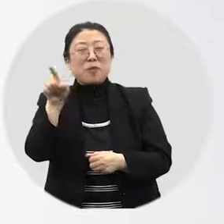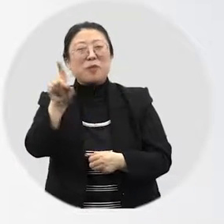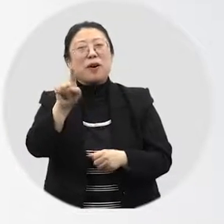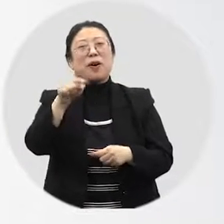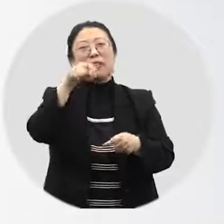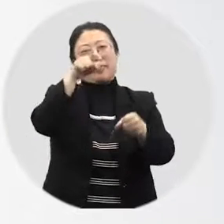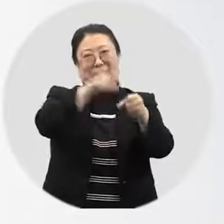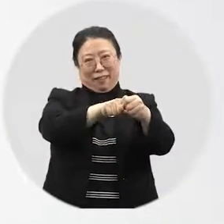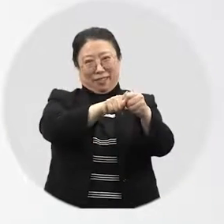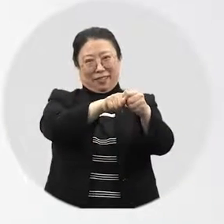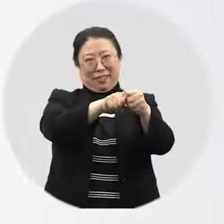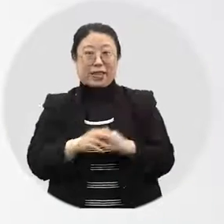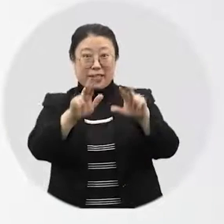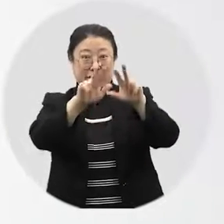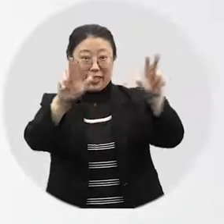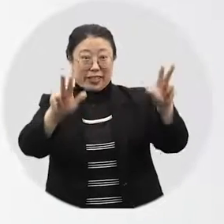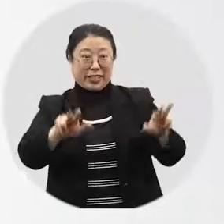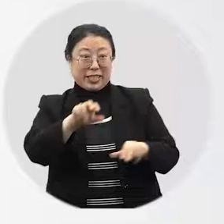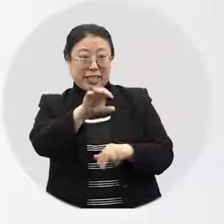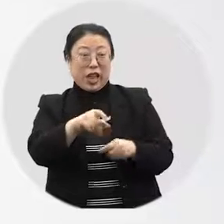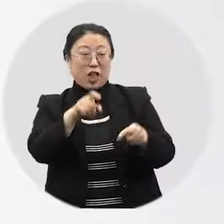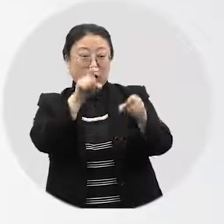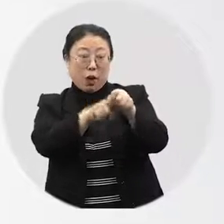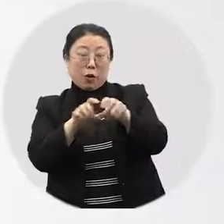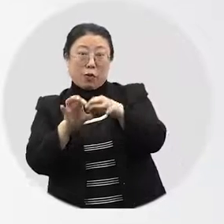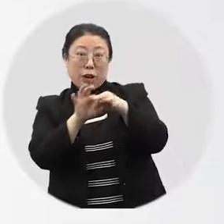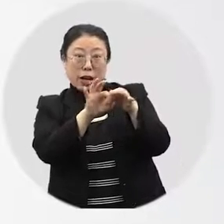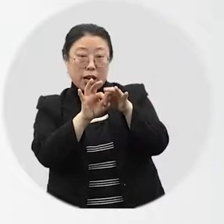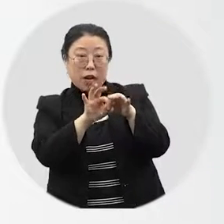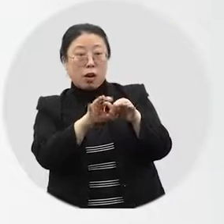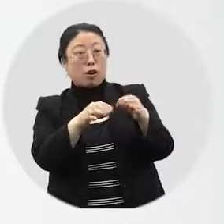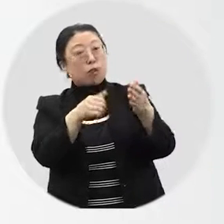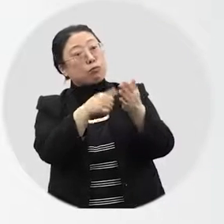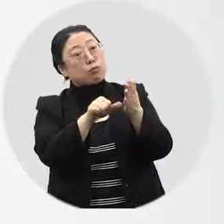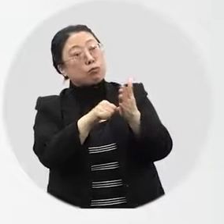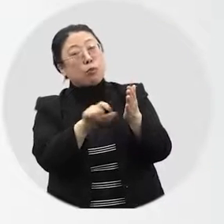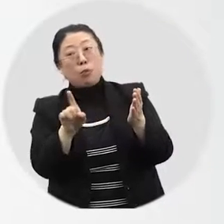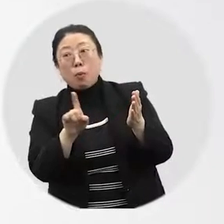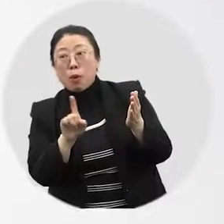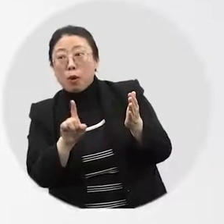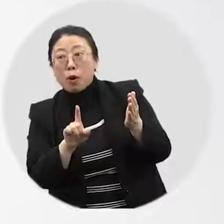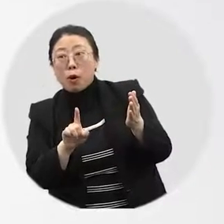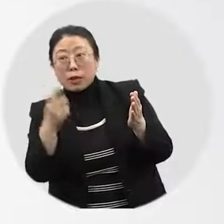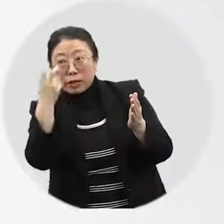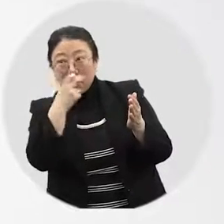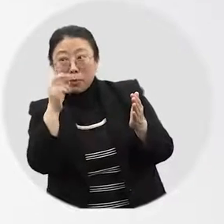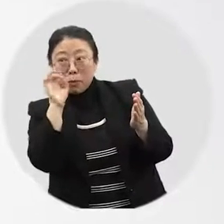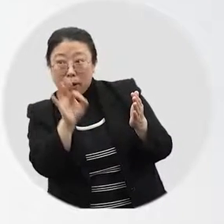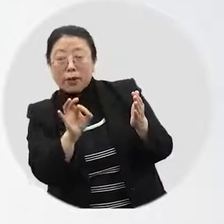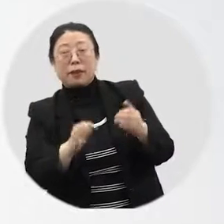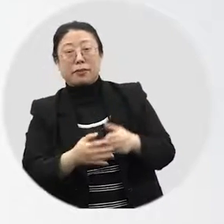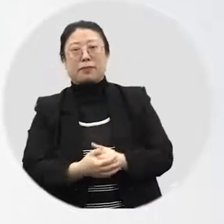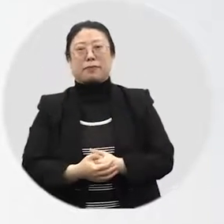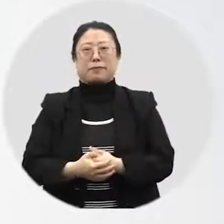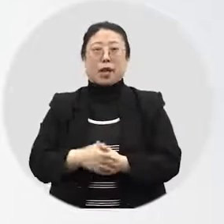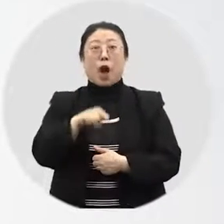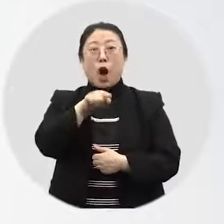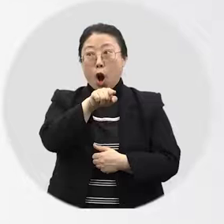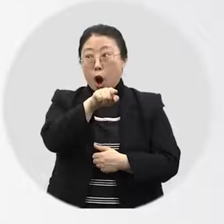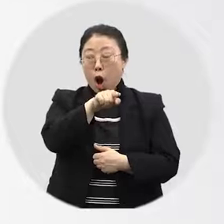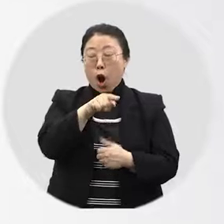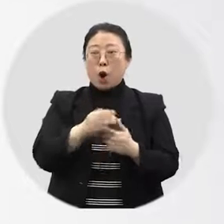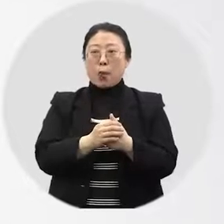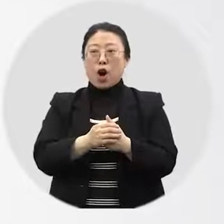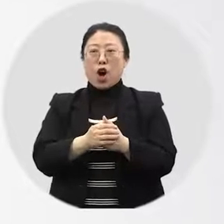명절에 빠지지 않는 음식이 바로 떡이죠 자 그럼 전시실에서 떡과 관련된 유물이 뭐가 있는지 한번